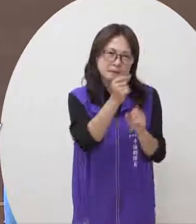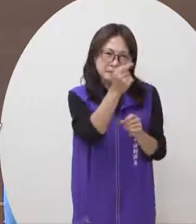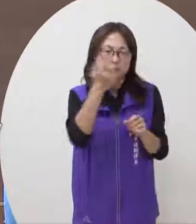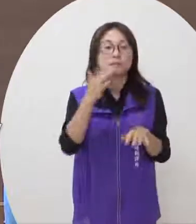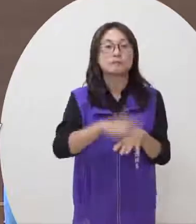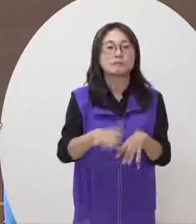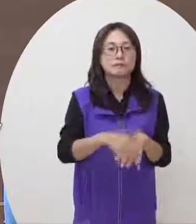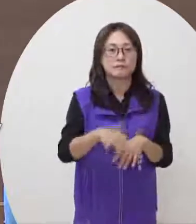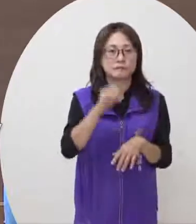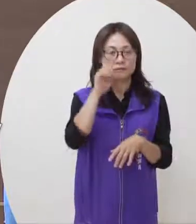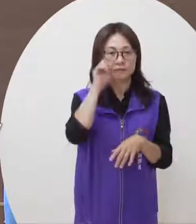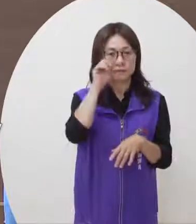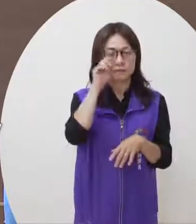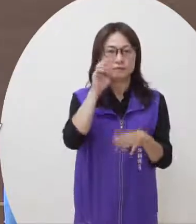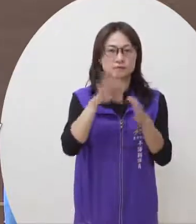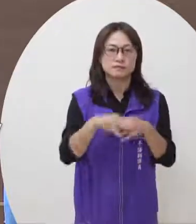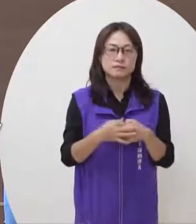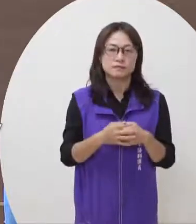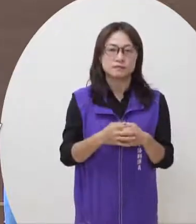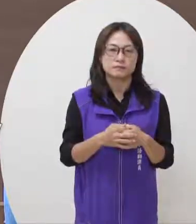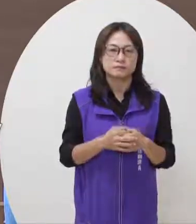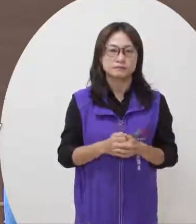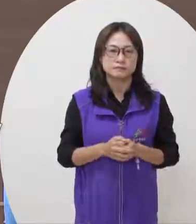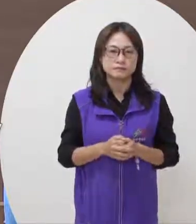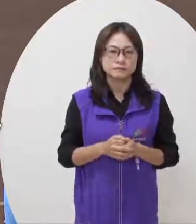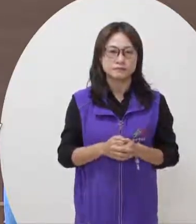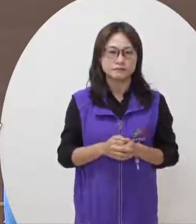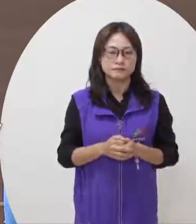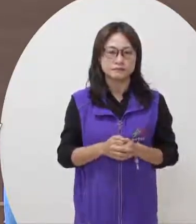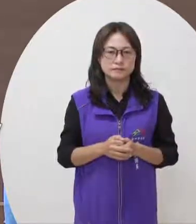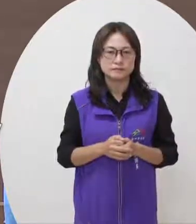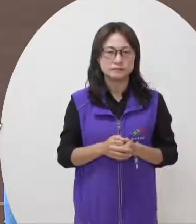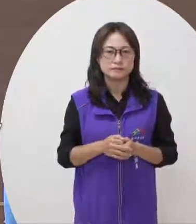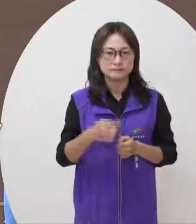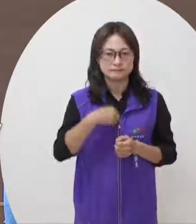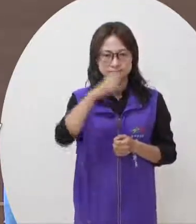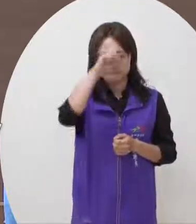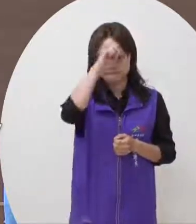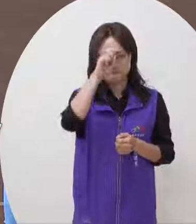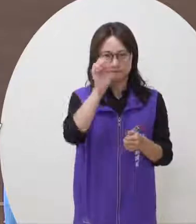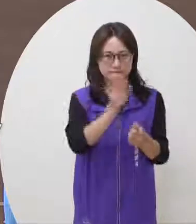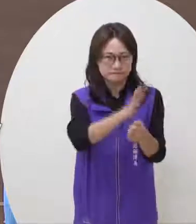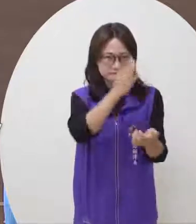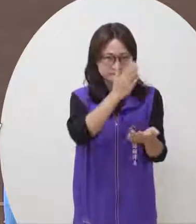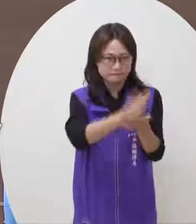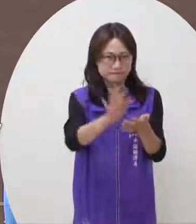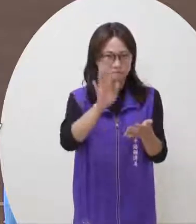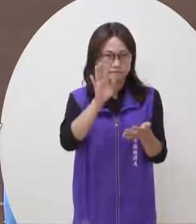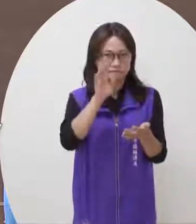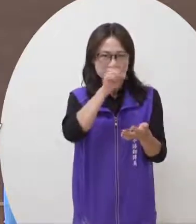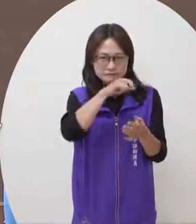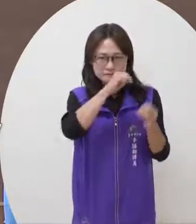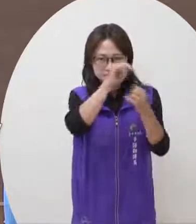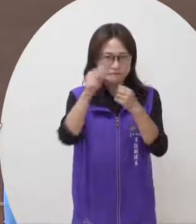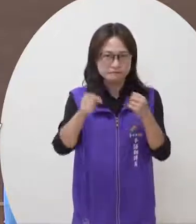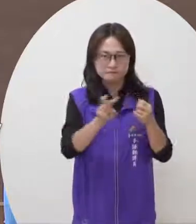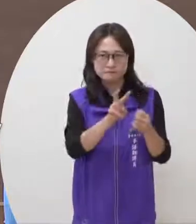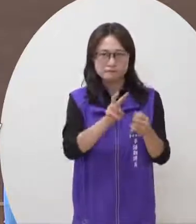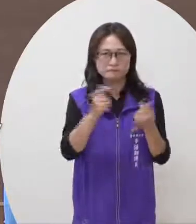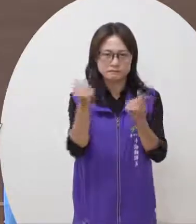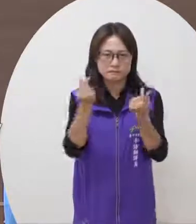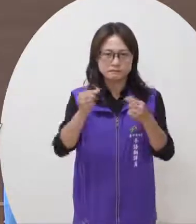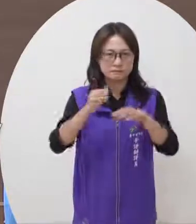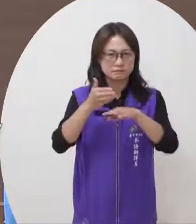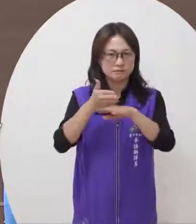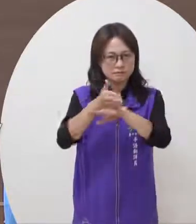因为我们这样的长期一直努力去盯哈，污染的要去把它消灭，然后开始用电动车，那各种的